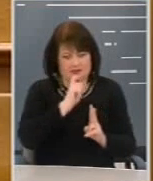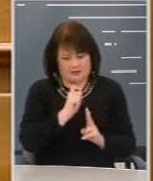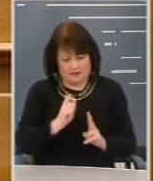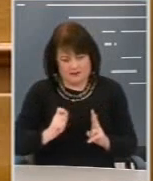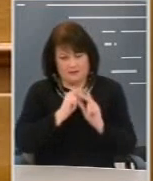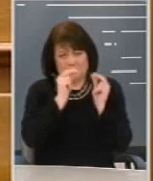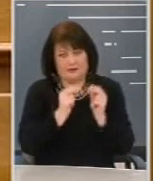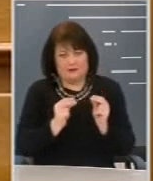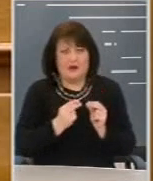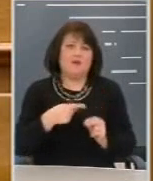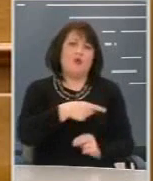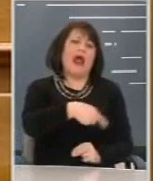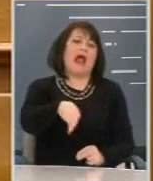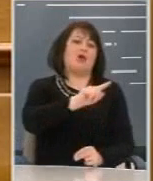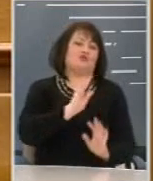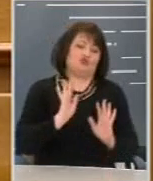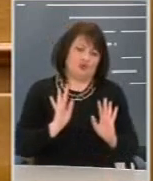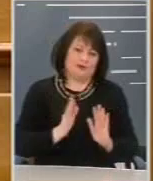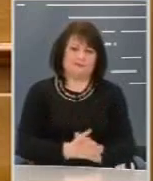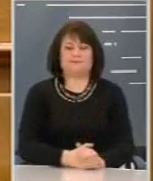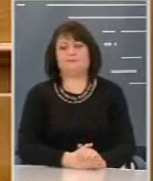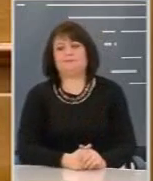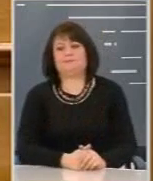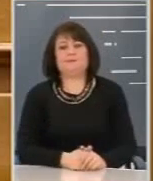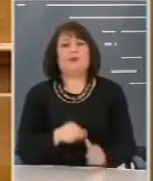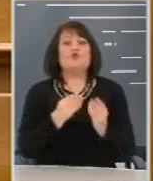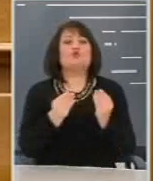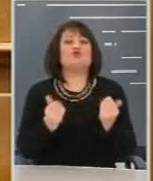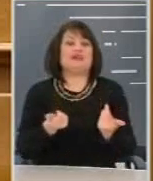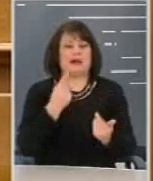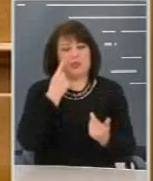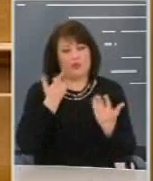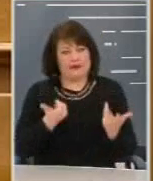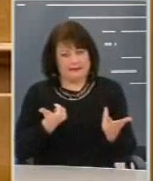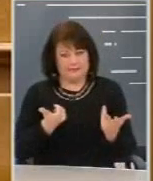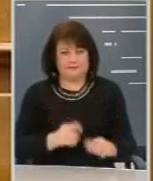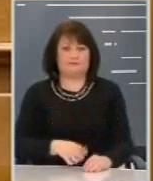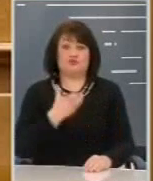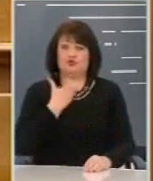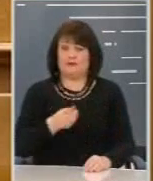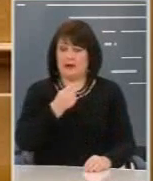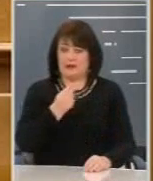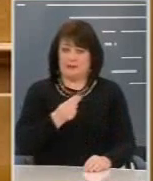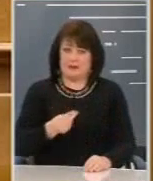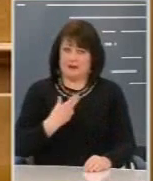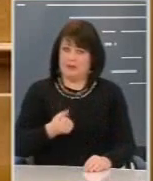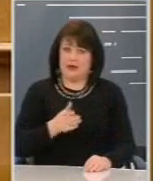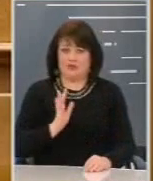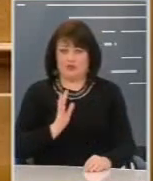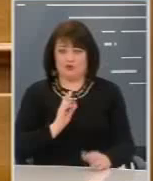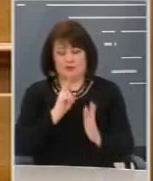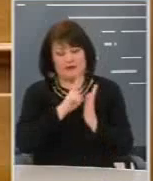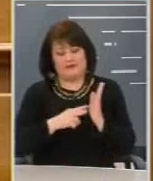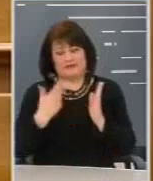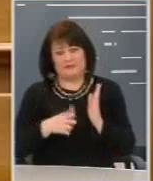κοινοποιηθεί από το κίνημα και κανέναν άλλον. Πάμε τώρα όμως στην ταμπακέρα. Εδώ είναι κάποια πολύ σοβαρά ζητήματα. Έχω διαβάσει και την